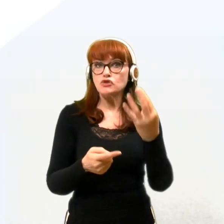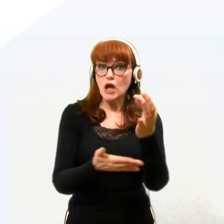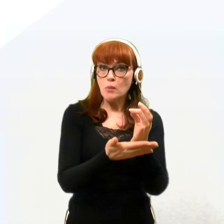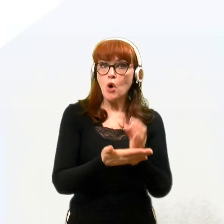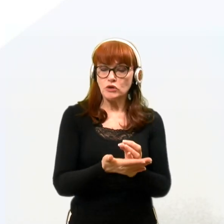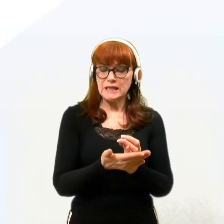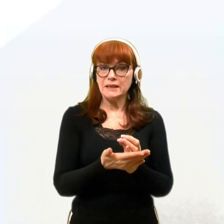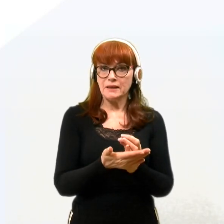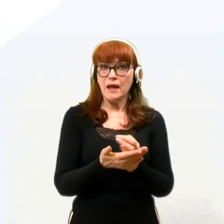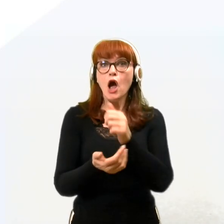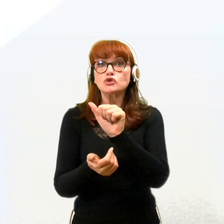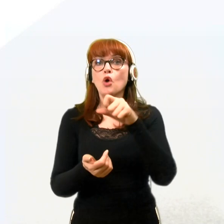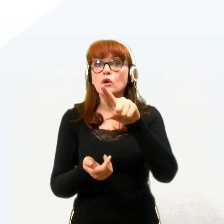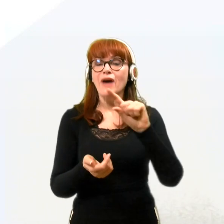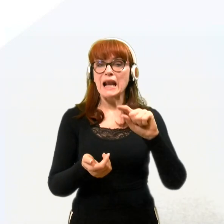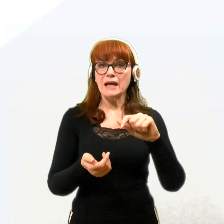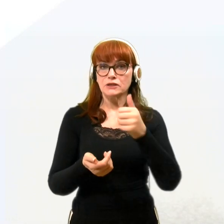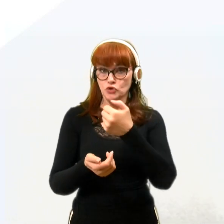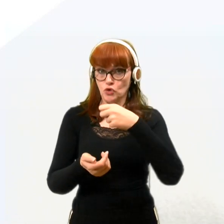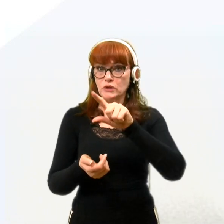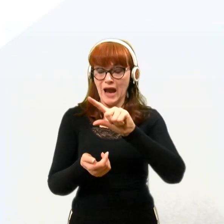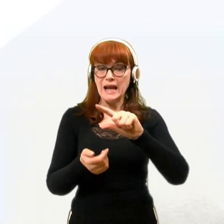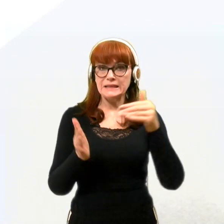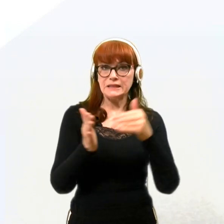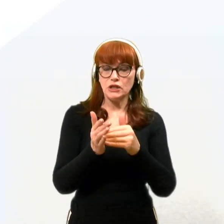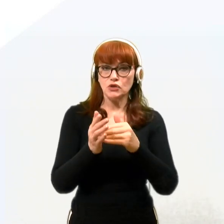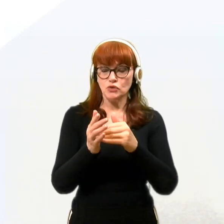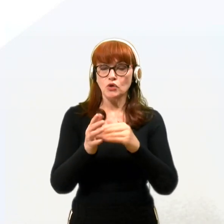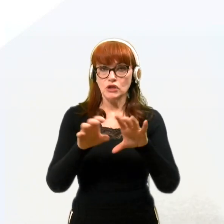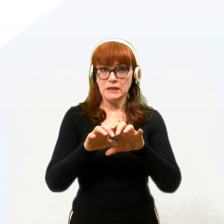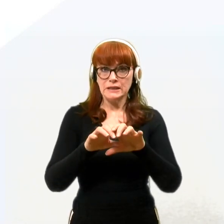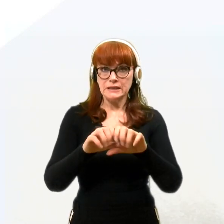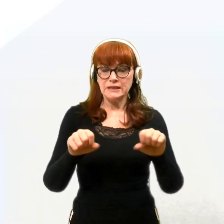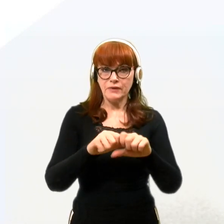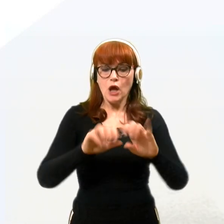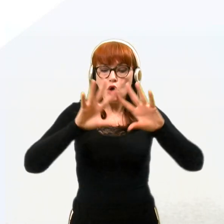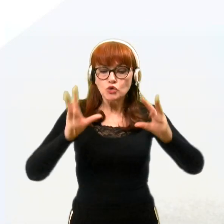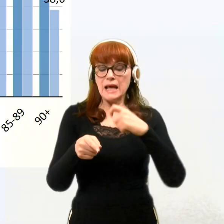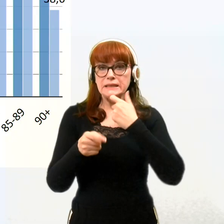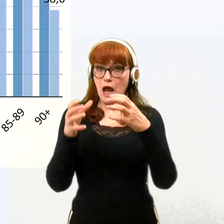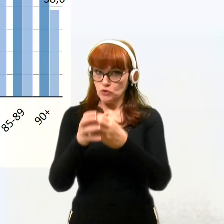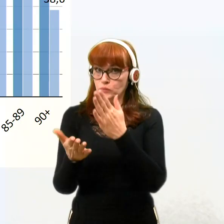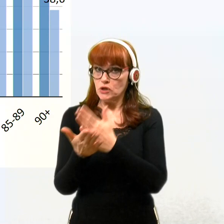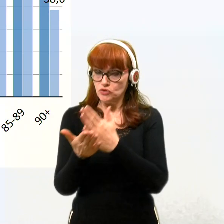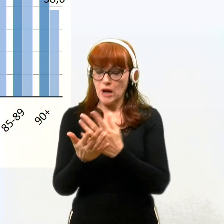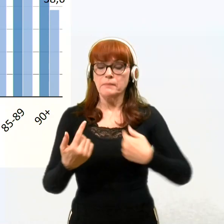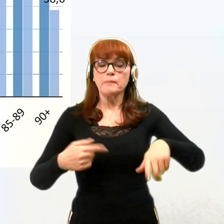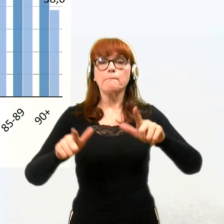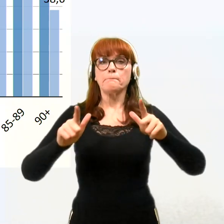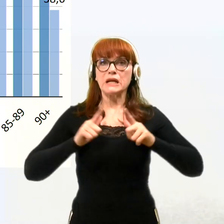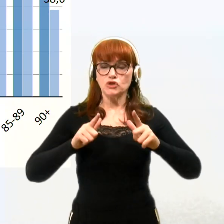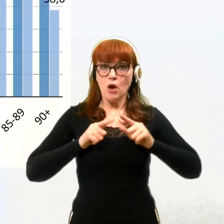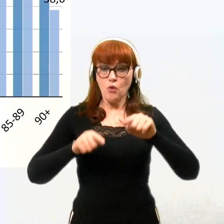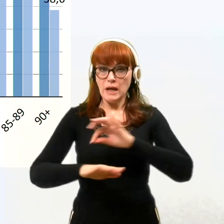5,4%, 112 tisoč izvedenih cepljen oziroma vseh izvedenih cepljen 350 tisoč. Mi pričakujemo, da bomo